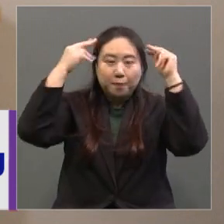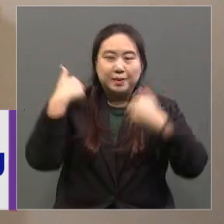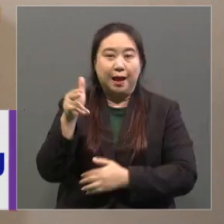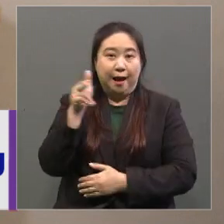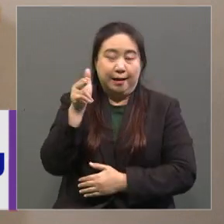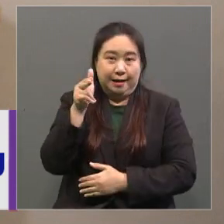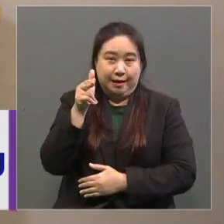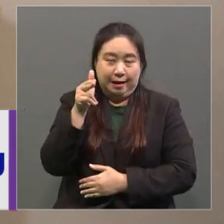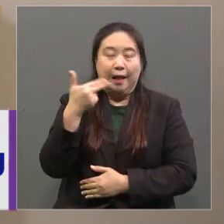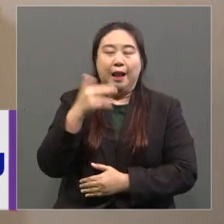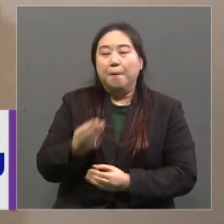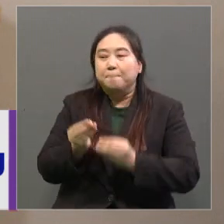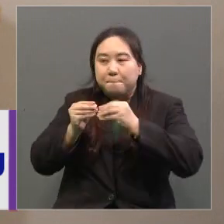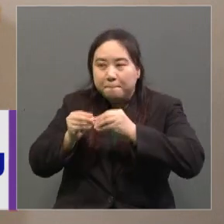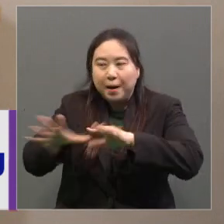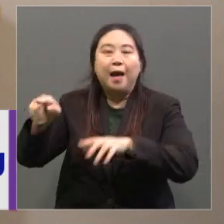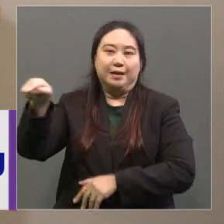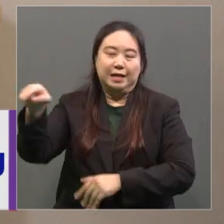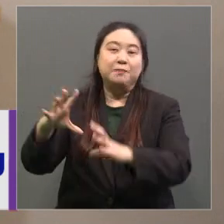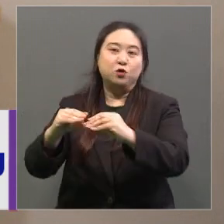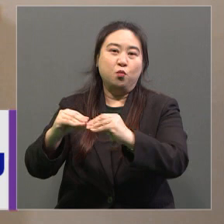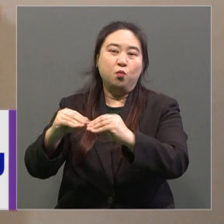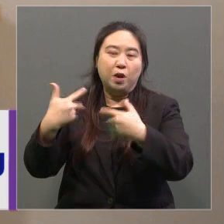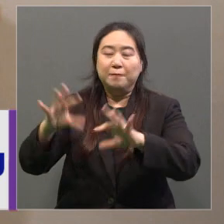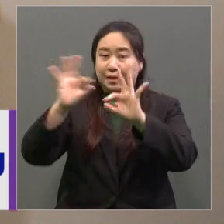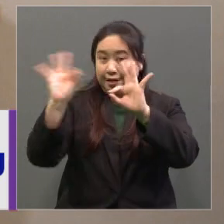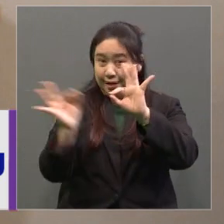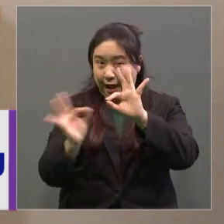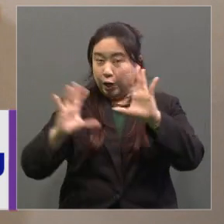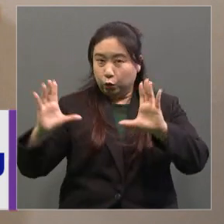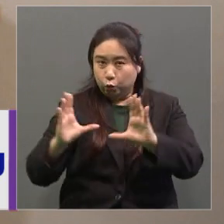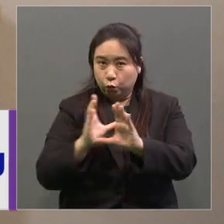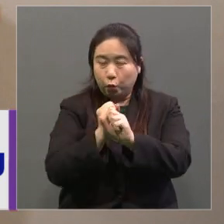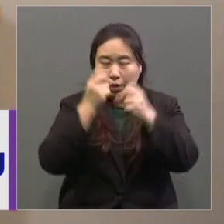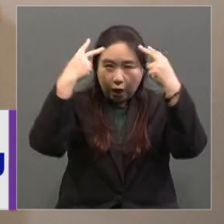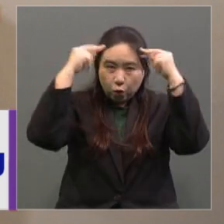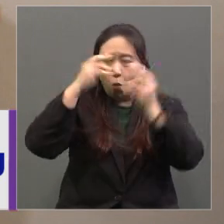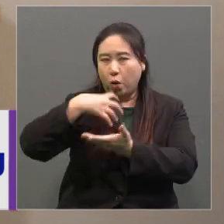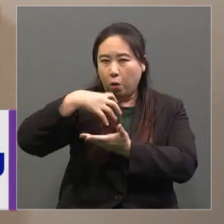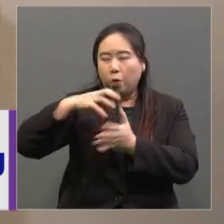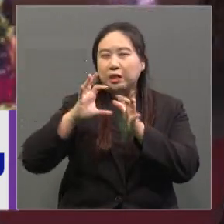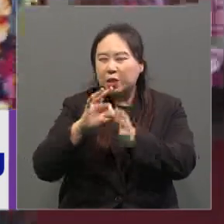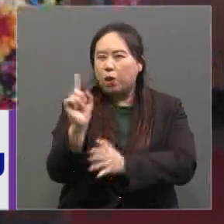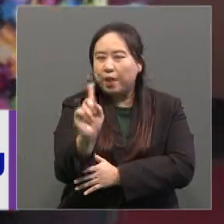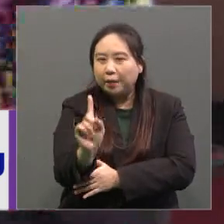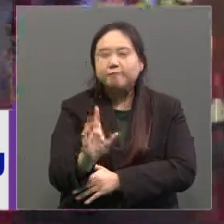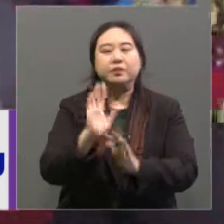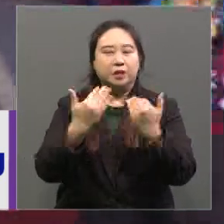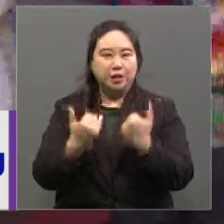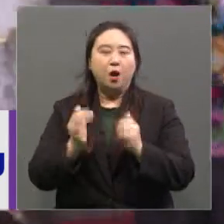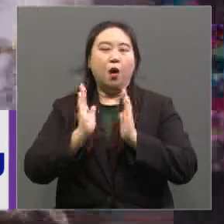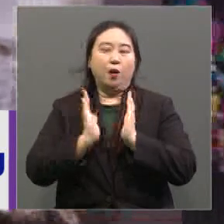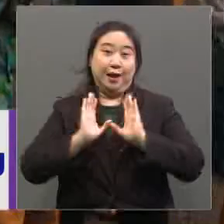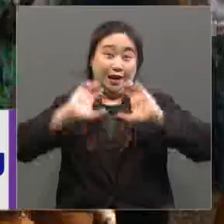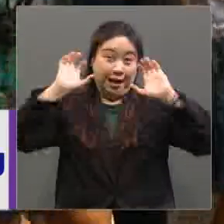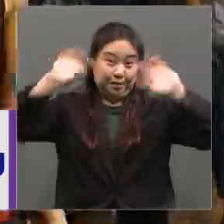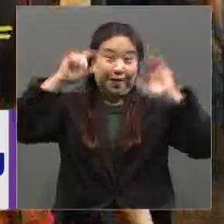คลิปแล้วก็ไปเปิดในที่ประชุมนะคะมีทั้งเนื้อหาโดยสรุปที่นายกรัฐมนตรีพูดเนี่ยนะคะก็บอกว่าขอบคุณในนาม